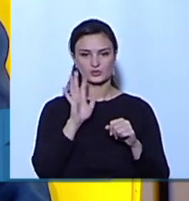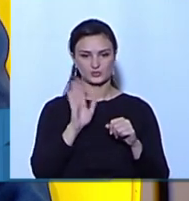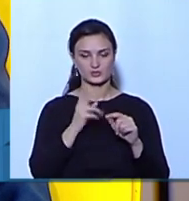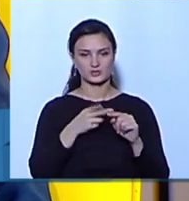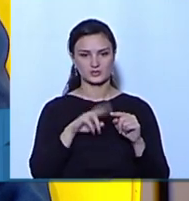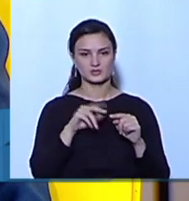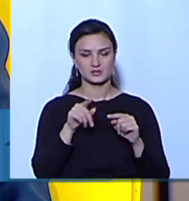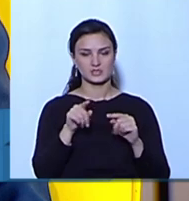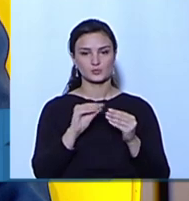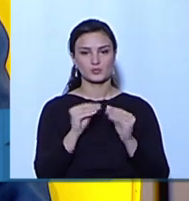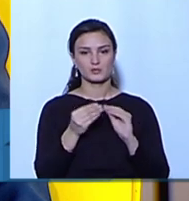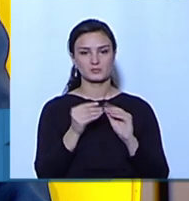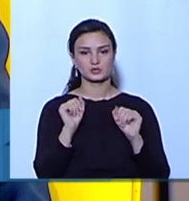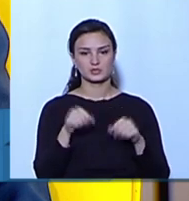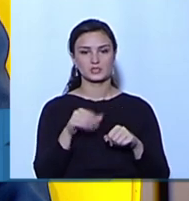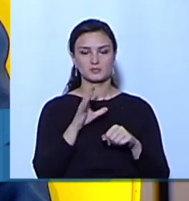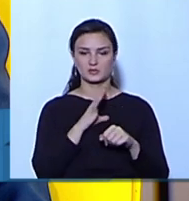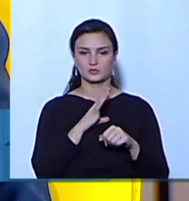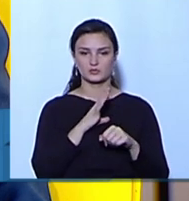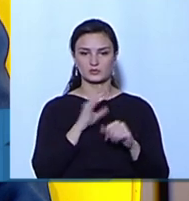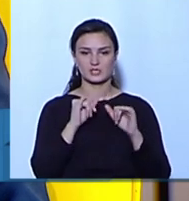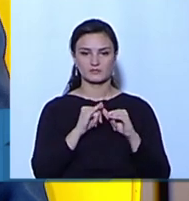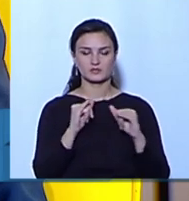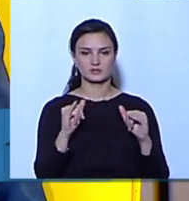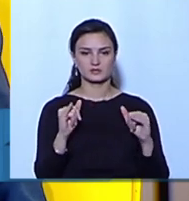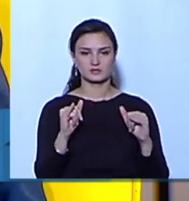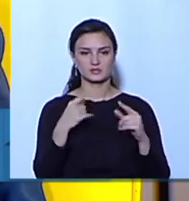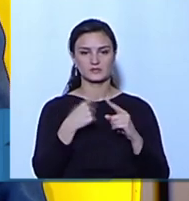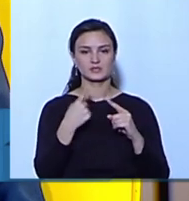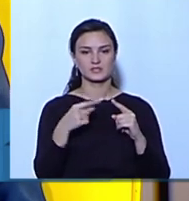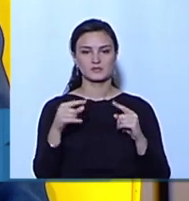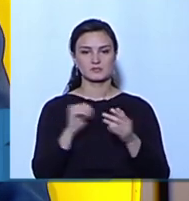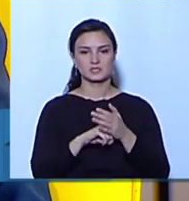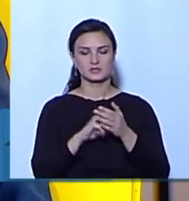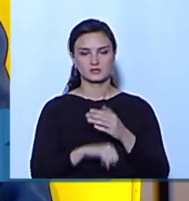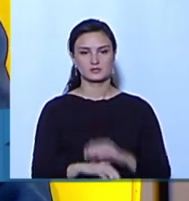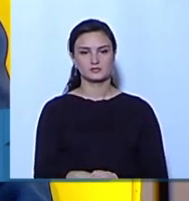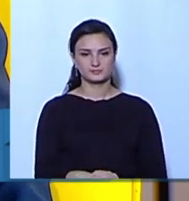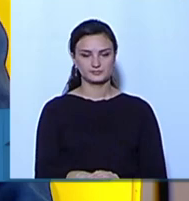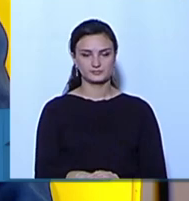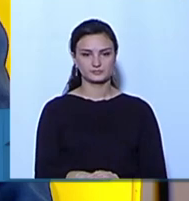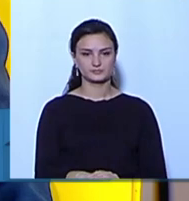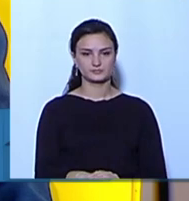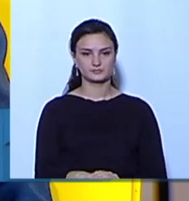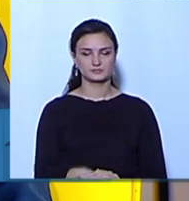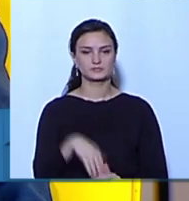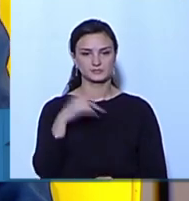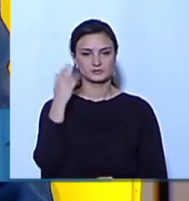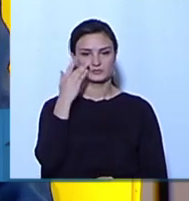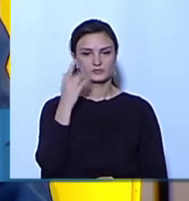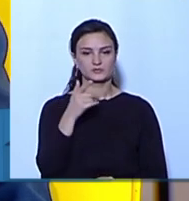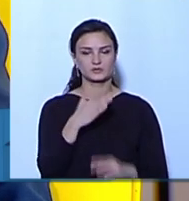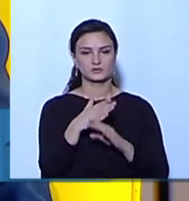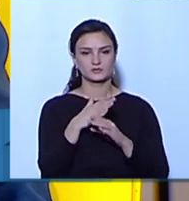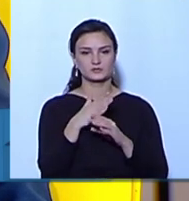შესაძლებლობა. ეს პრობლემა შესაძლებელია განვითარდეს სხვადასხვა მიზეზით. და ერთი რამე უნდა წარმოვიდგინოთ, აი თქვენ გაქვთ